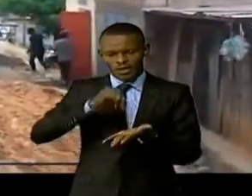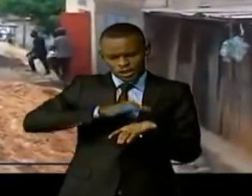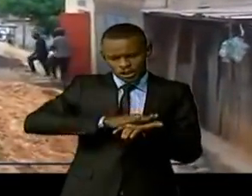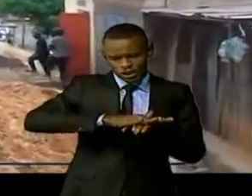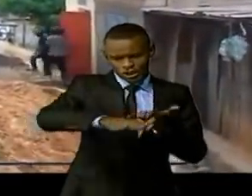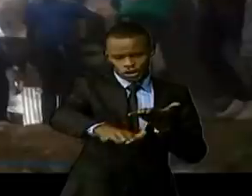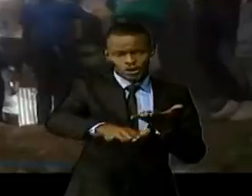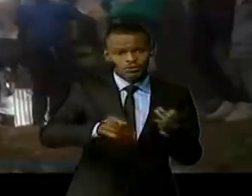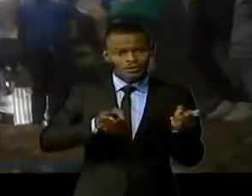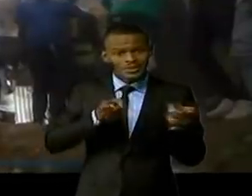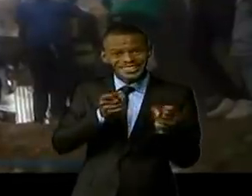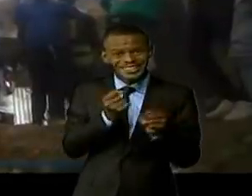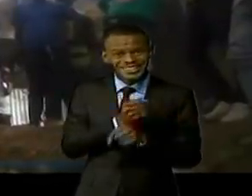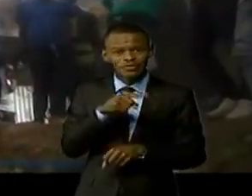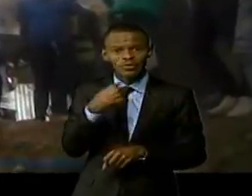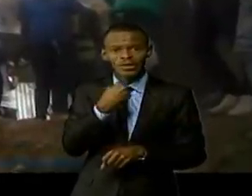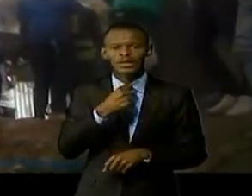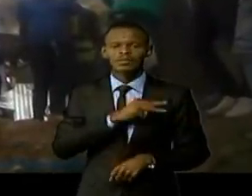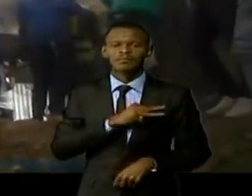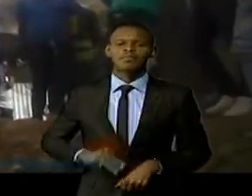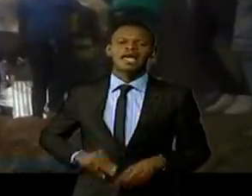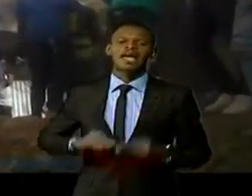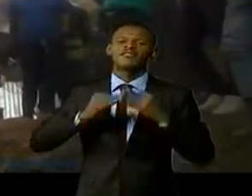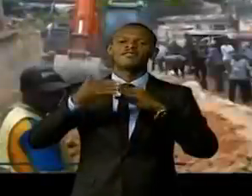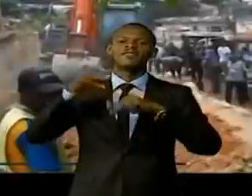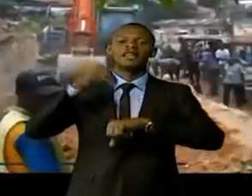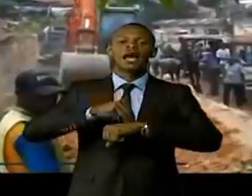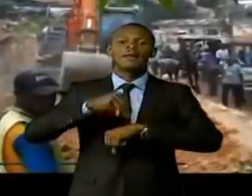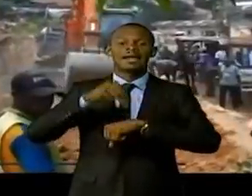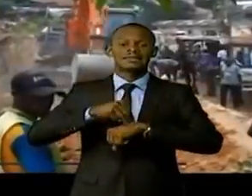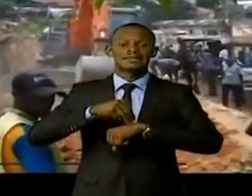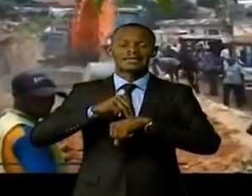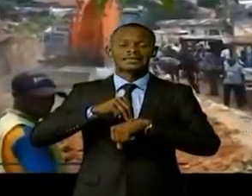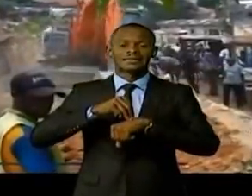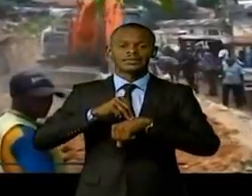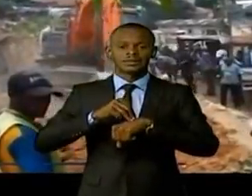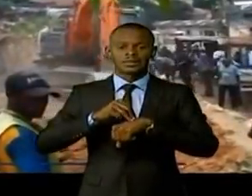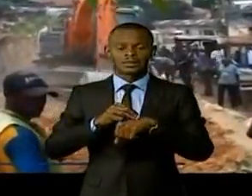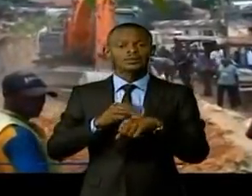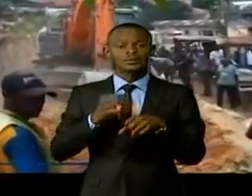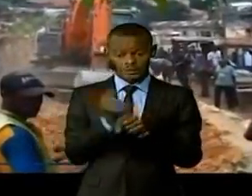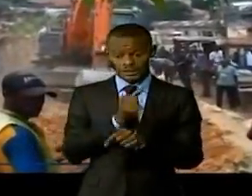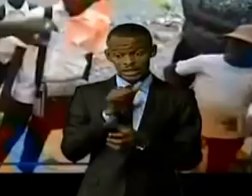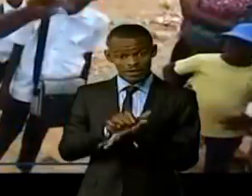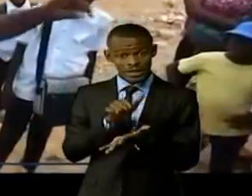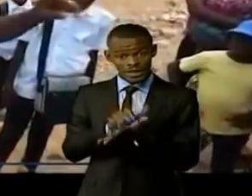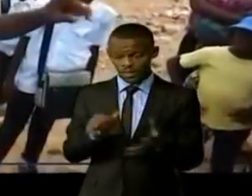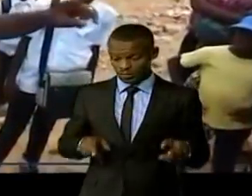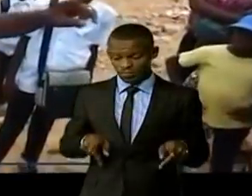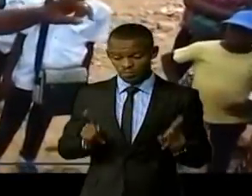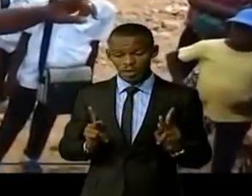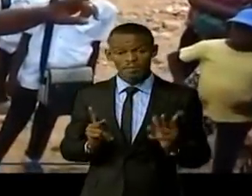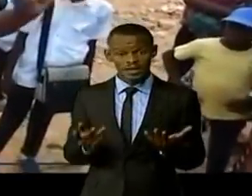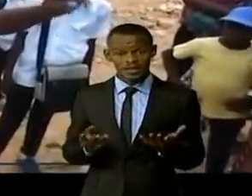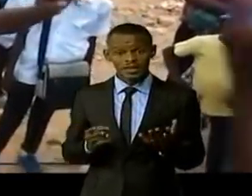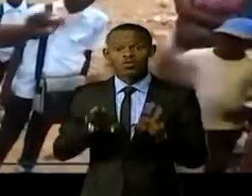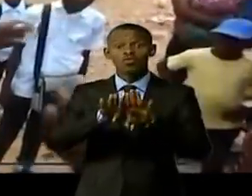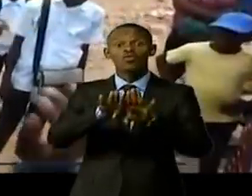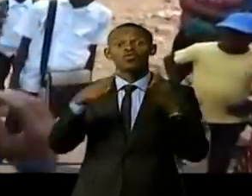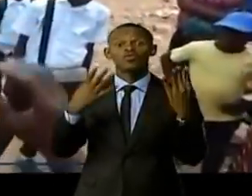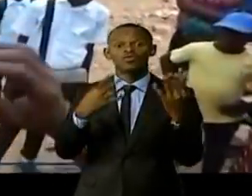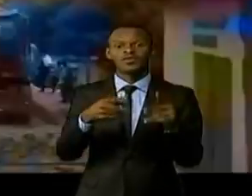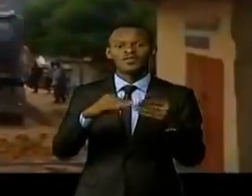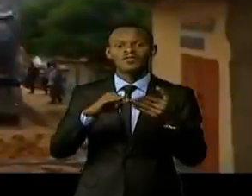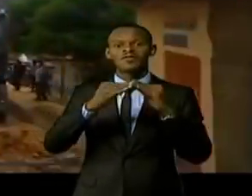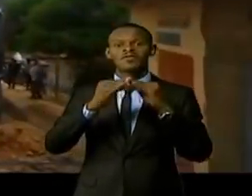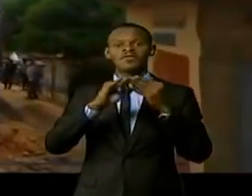de Matadi, maître Patinzouzi Wamakengedi. Des travaux à même de désengorger ce coin de la ville portuaire, victime pendant